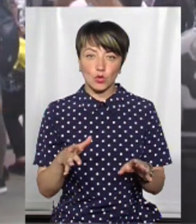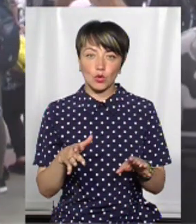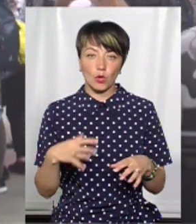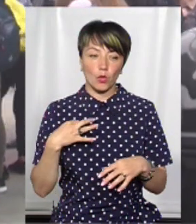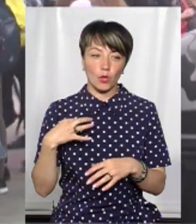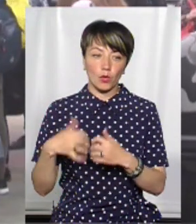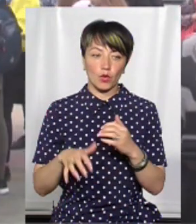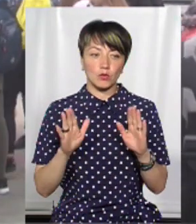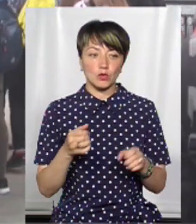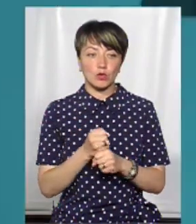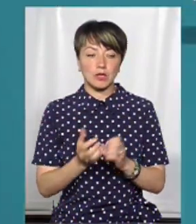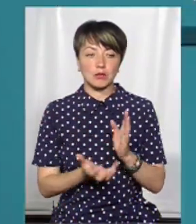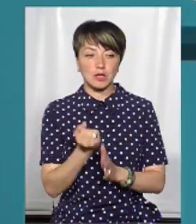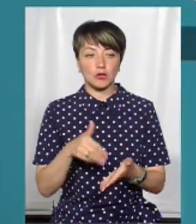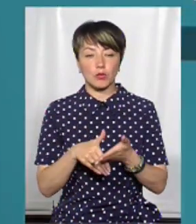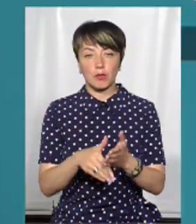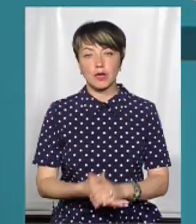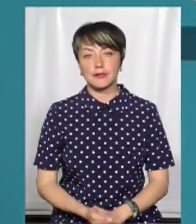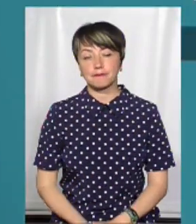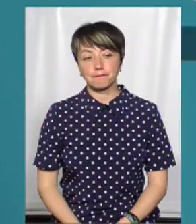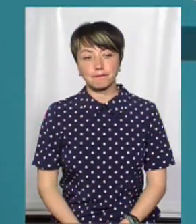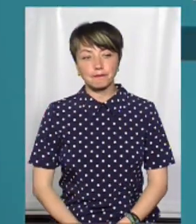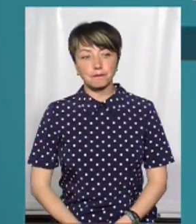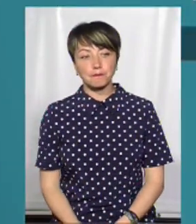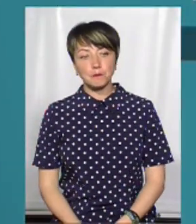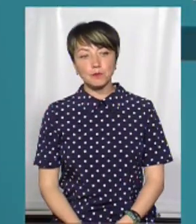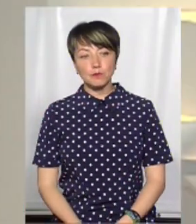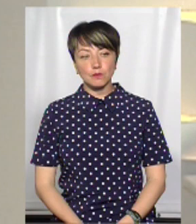руки, а буду щось робити, спасати, допомагати.